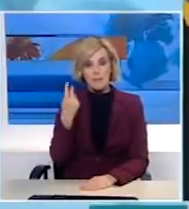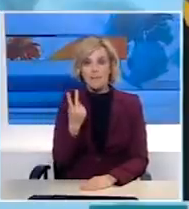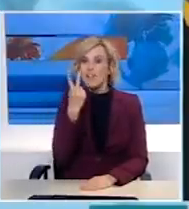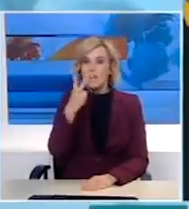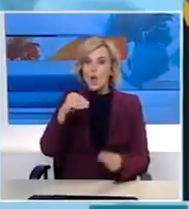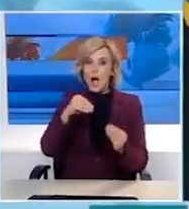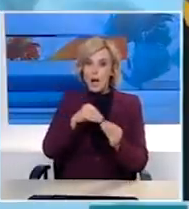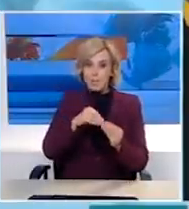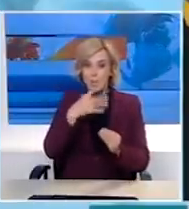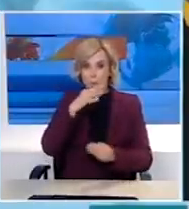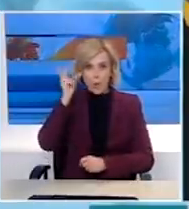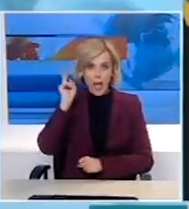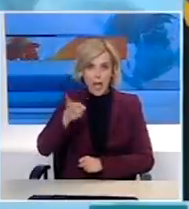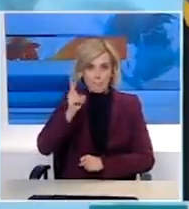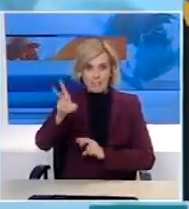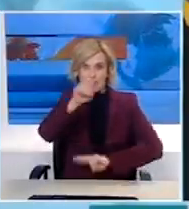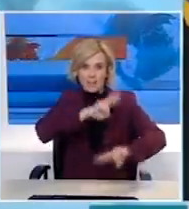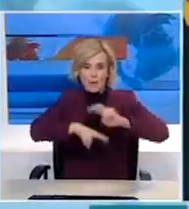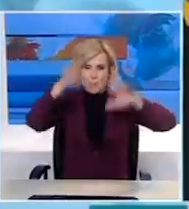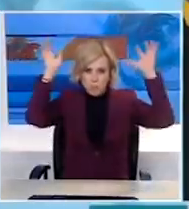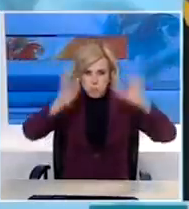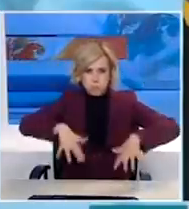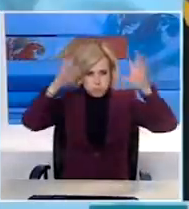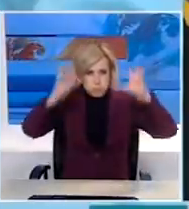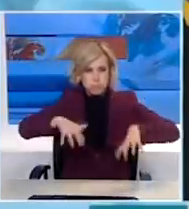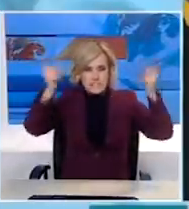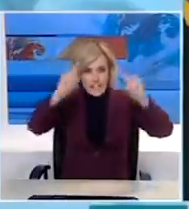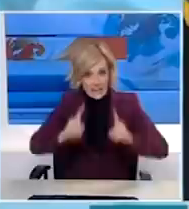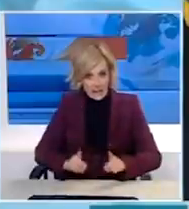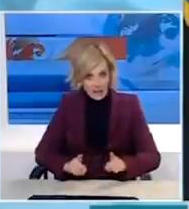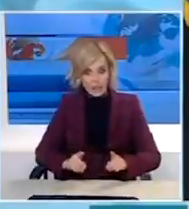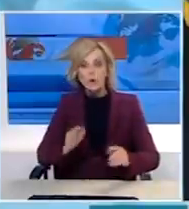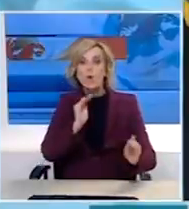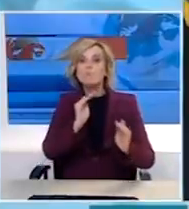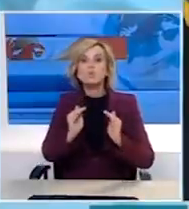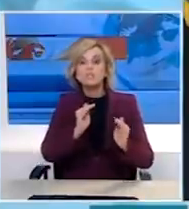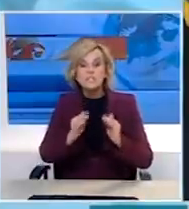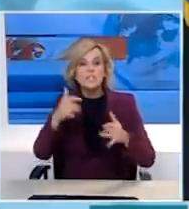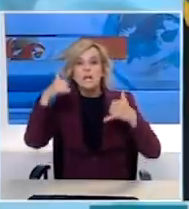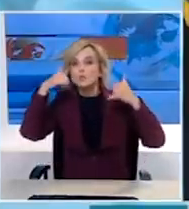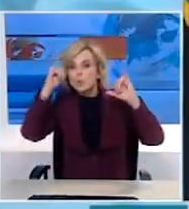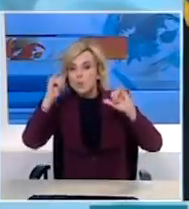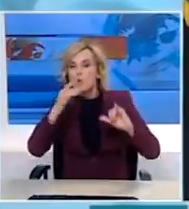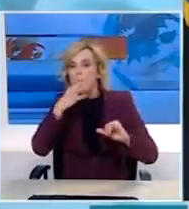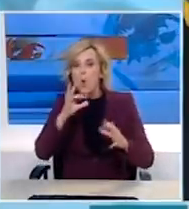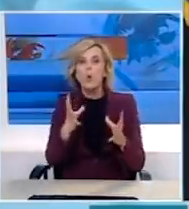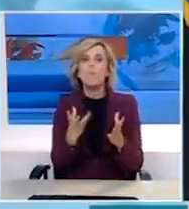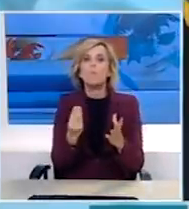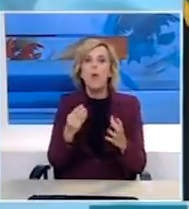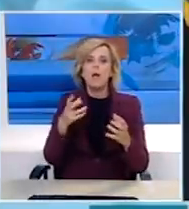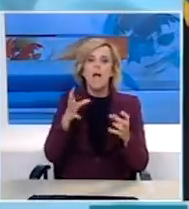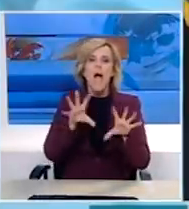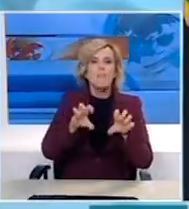επικίνδυνων καιρικών φαινομένων που αναμένονται στη χώρα και της ανάγκης προστασίας των ζώων, των επιβατών, των σκαφών που θα ετίθενται σε άμεσο